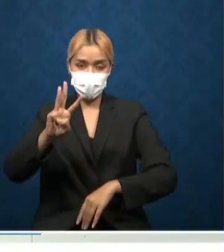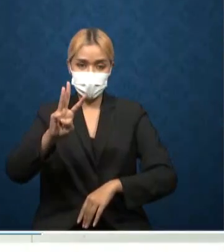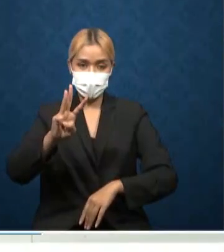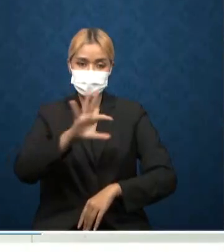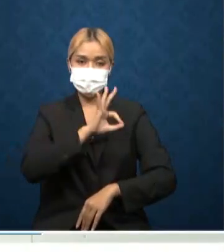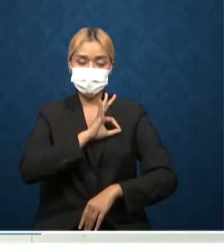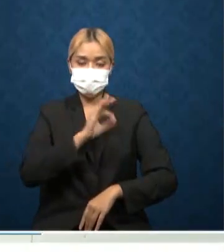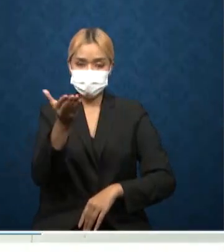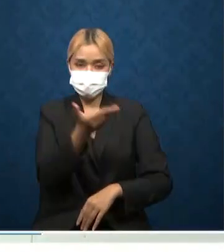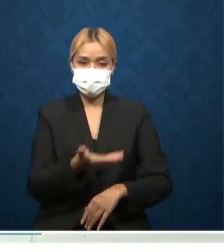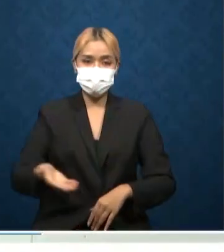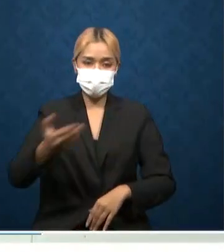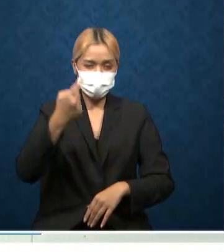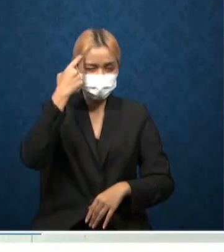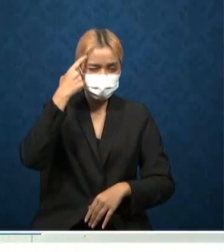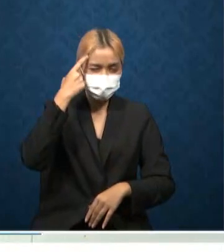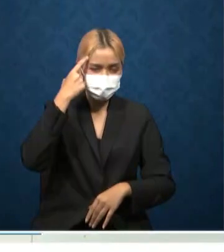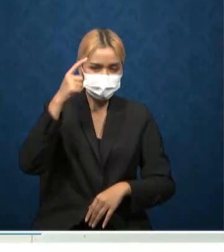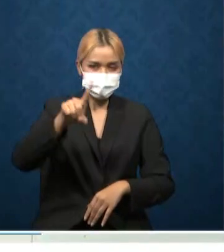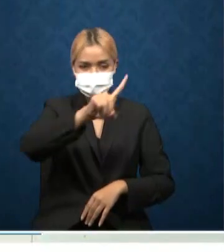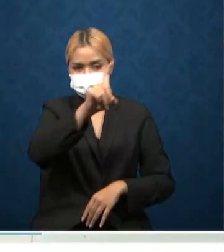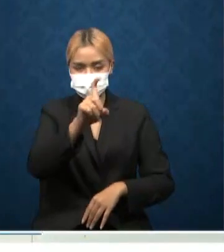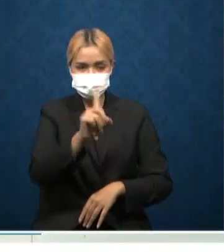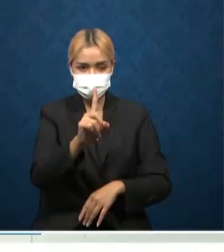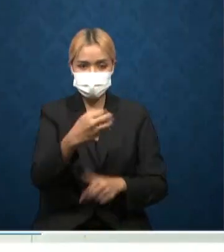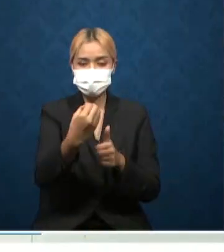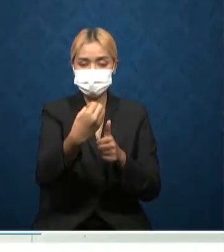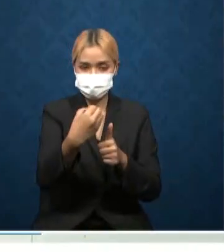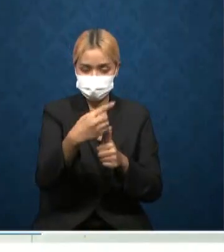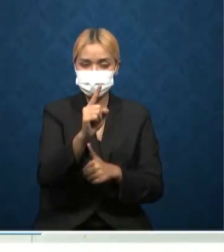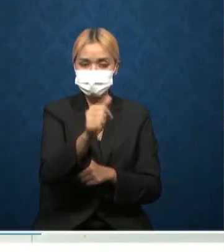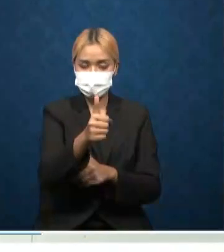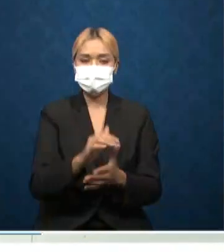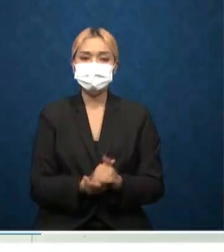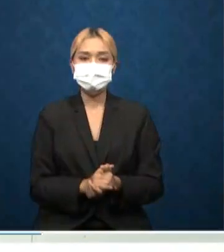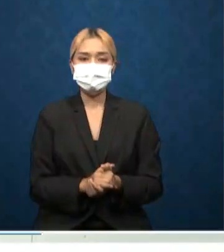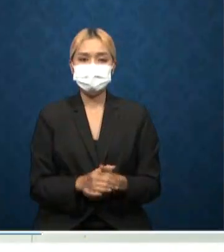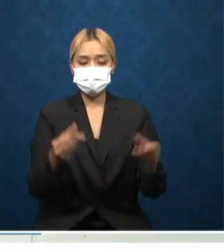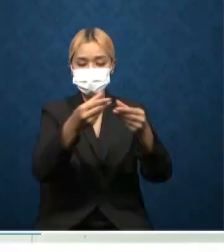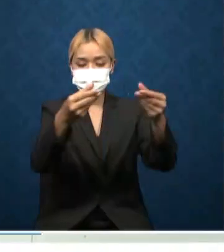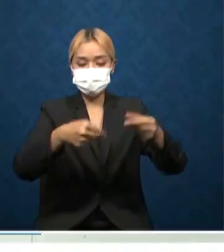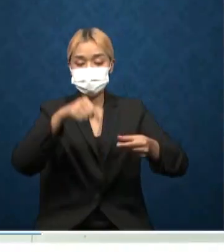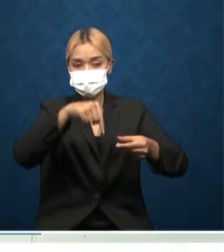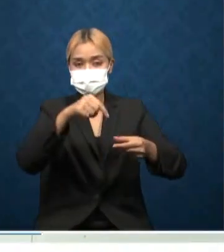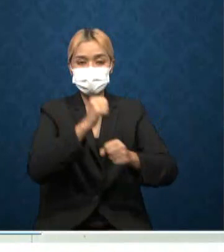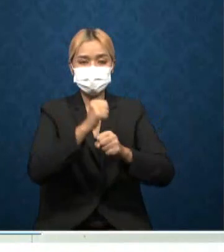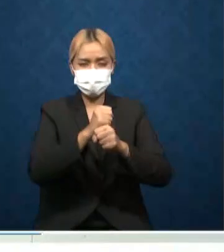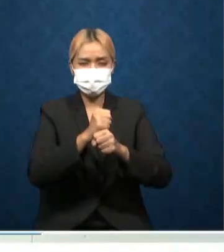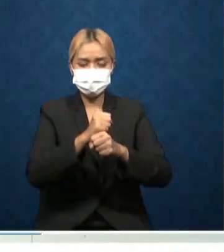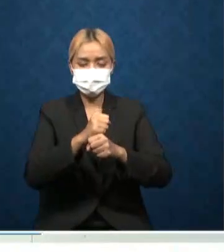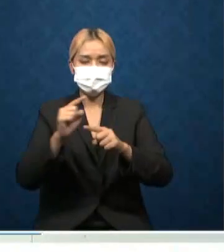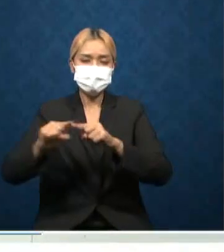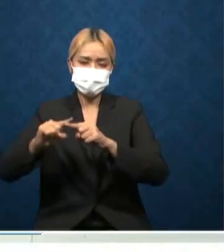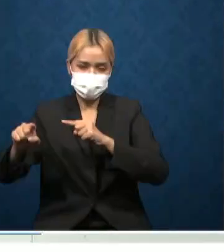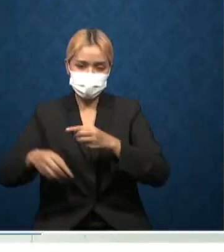มีประเด็นที่เป็นข้อสังเกตและข้อเสนอแนะต่อรายงานผลการปฏิบัติงานดังกล่าวรวมถึงประเด็นอื่นๆ